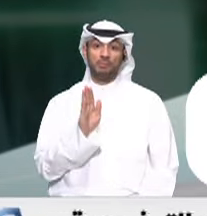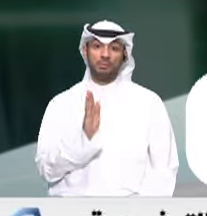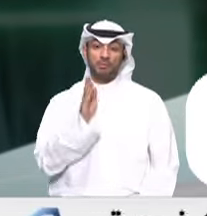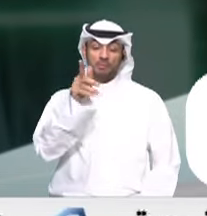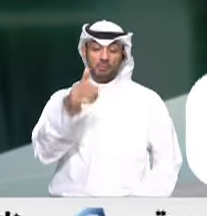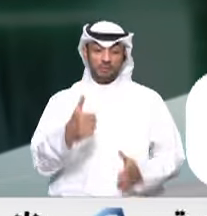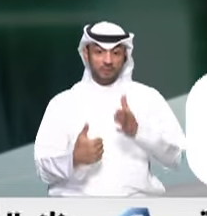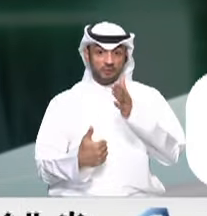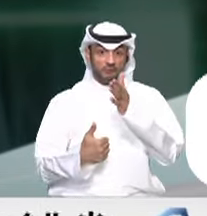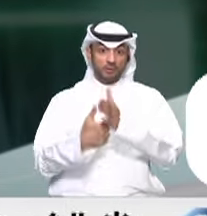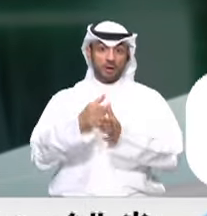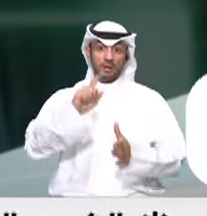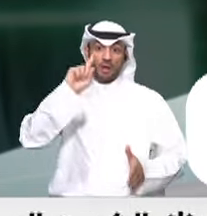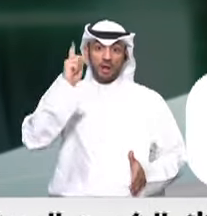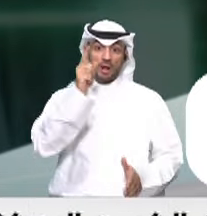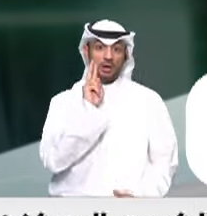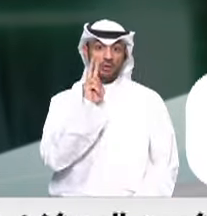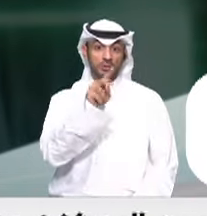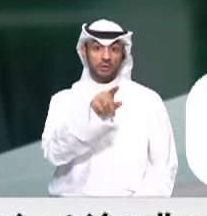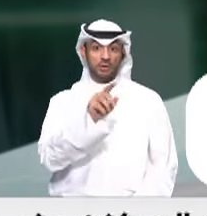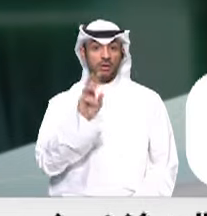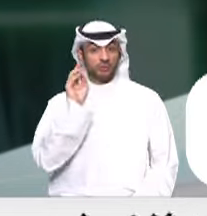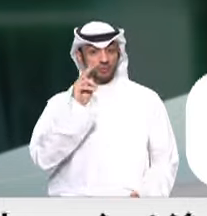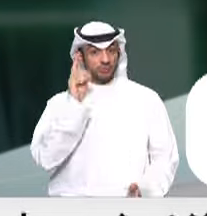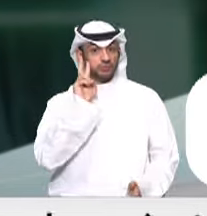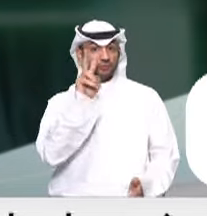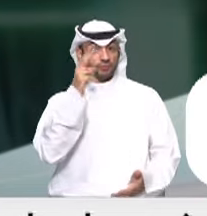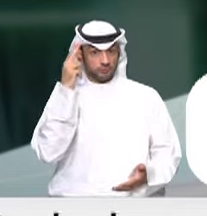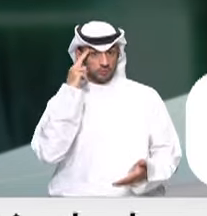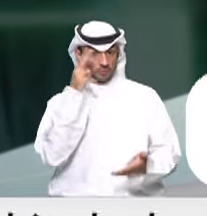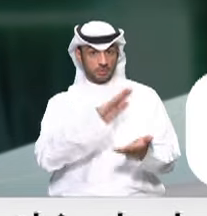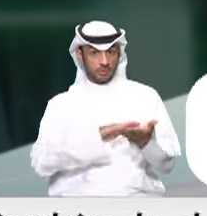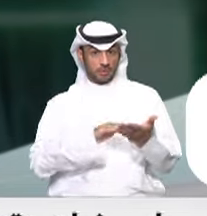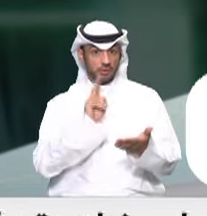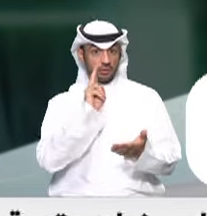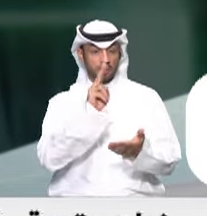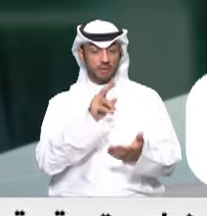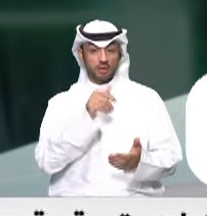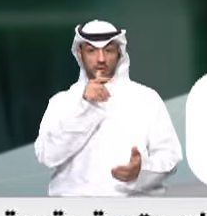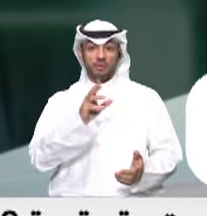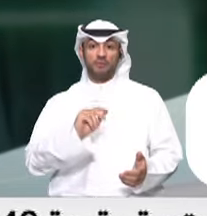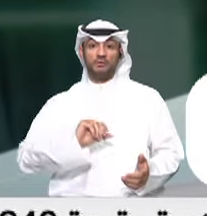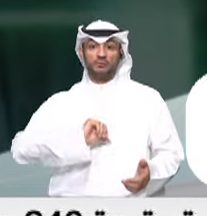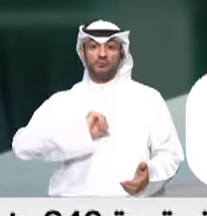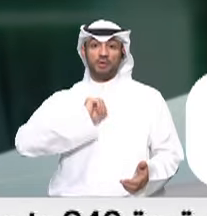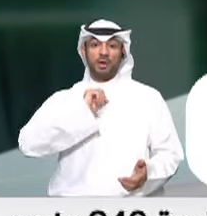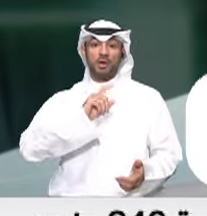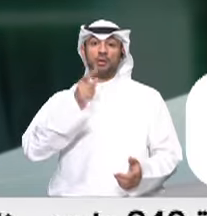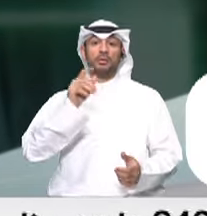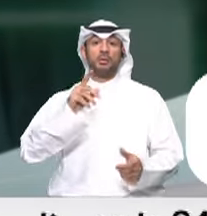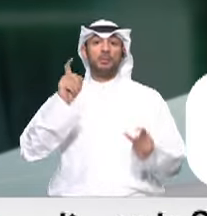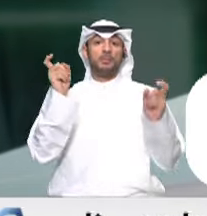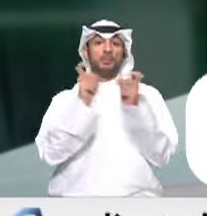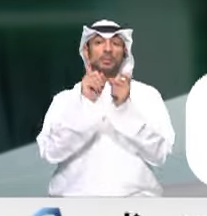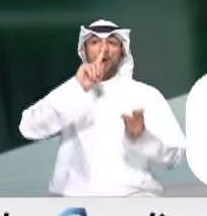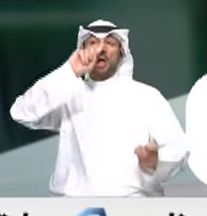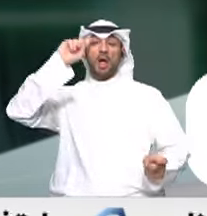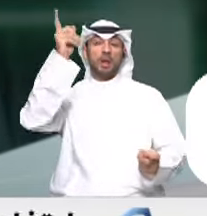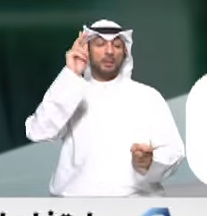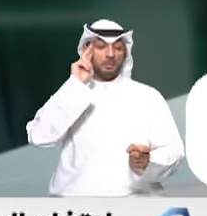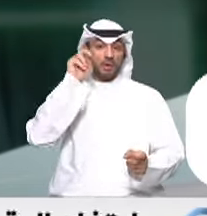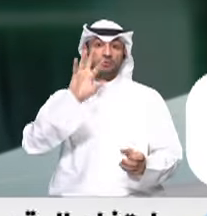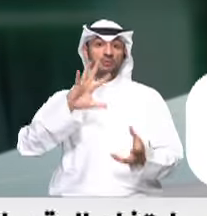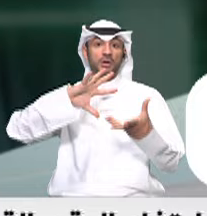هذا العالم، حيث أصبحت ثالث دولة عربية تنال شرف تنظيم البطولة الأكبر في عالم كرة القدم كأس